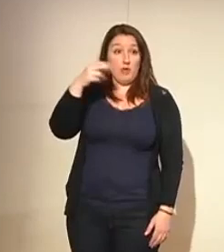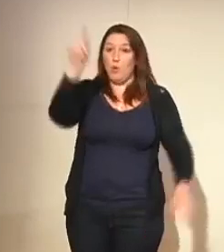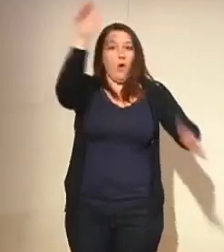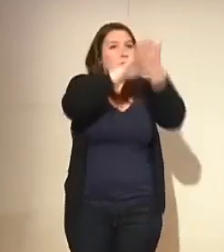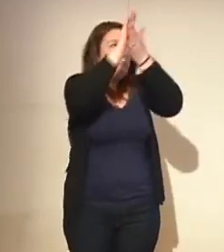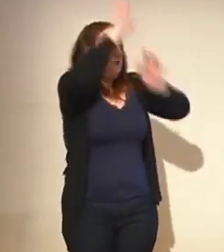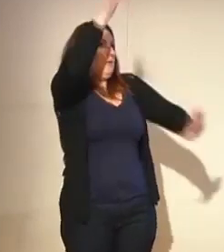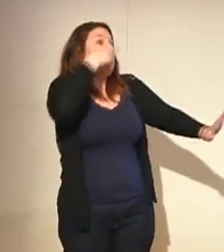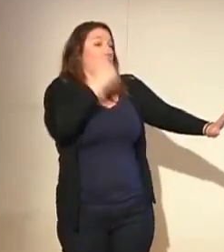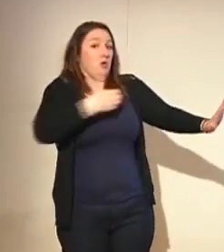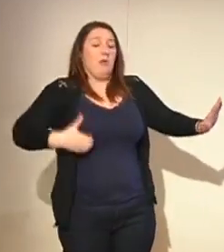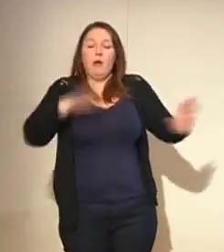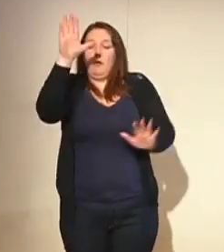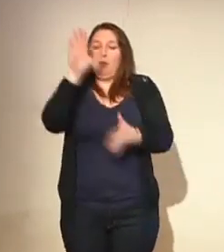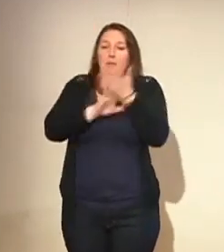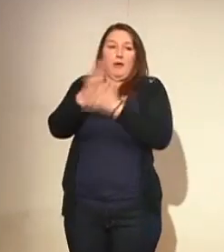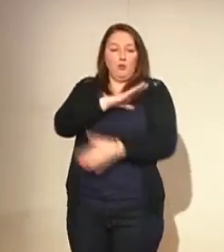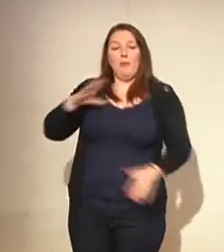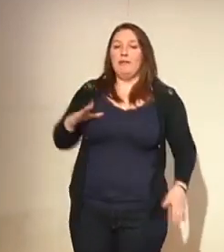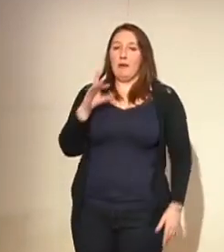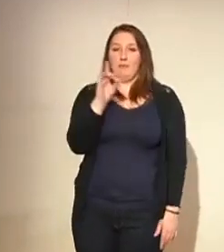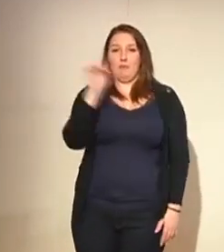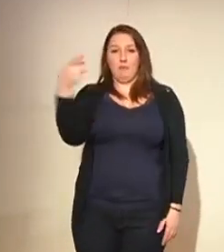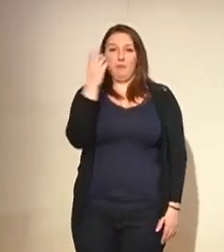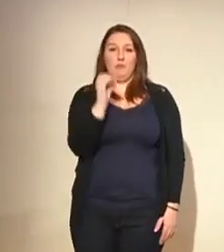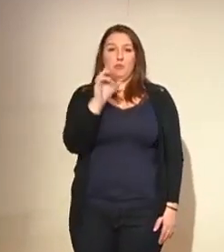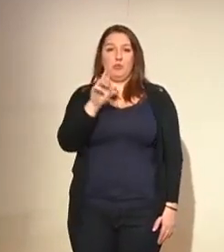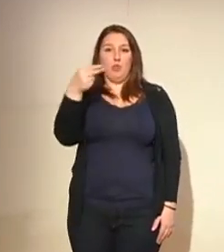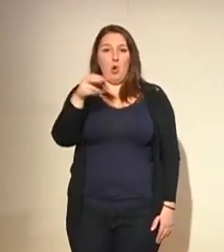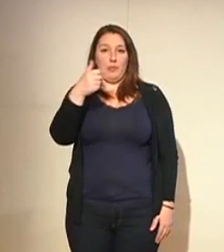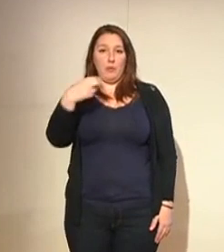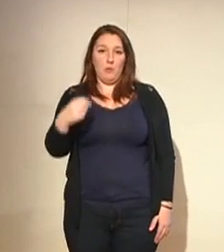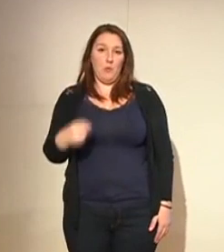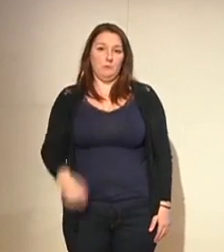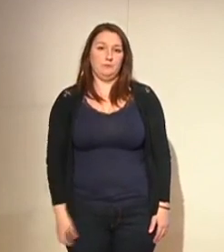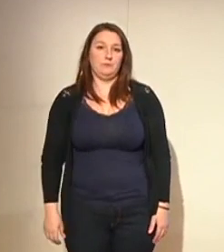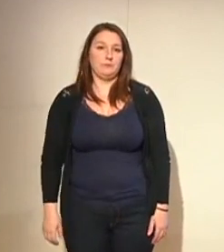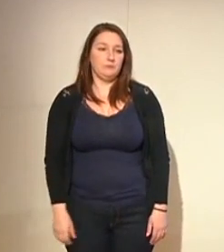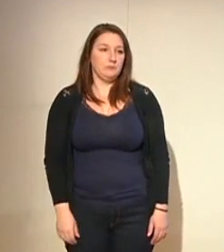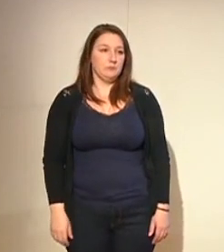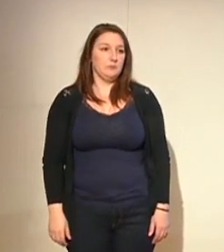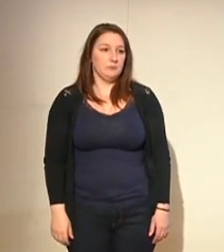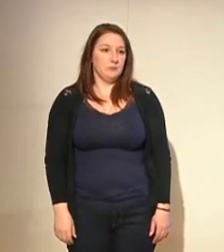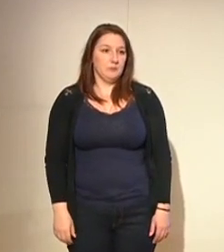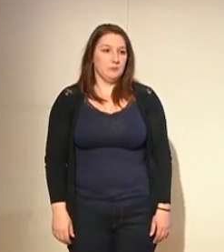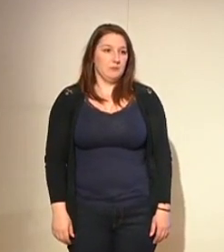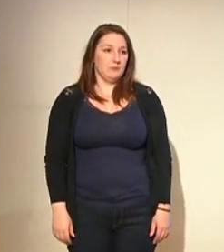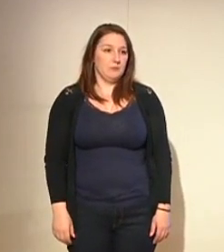national 7 pardons madame Dornan non c'est pas SCR